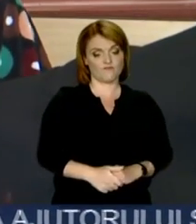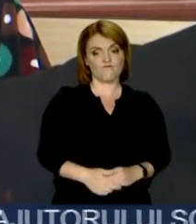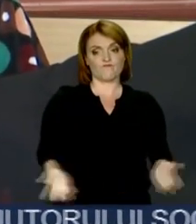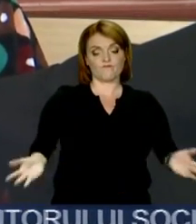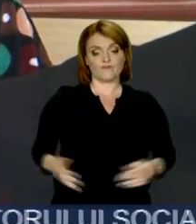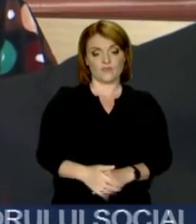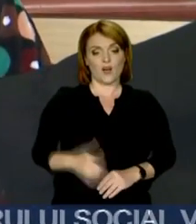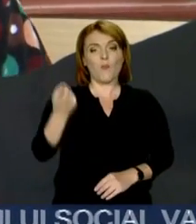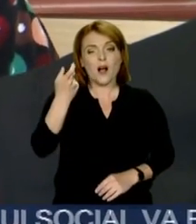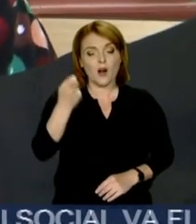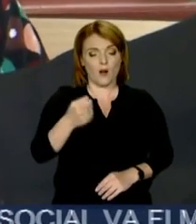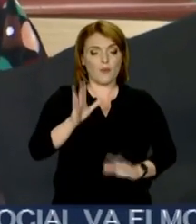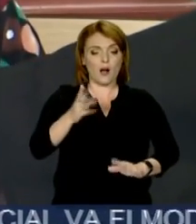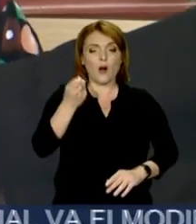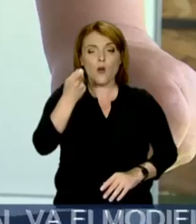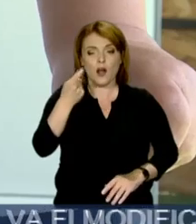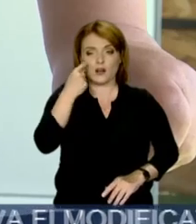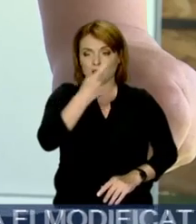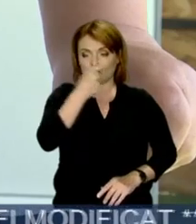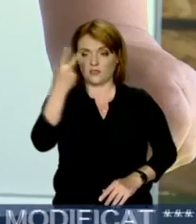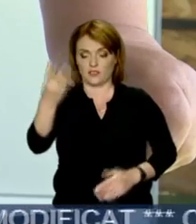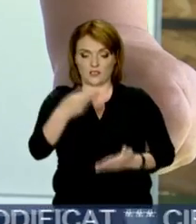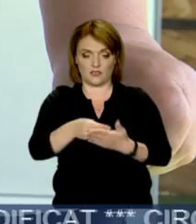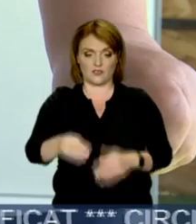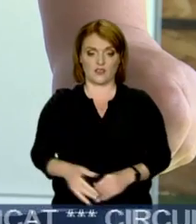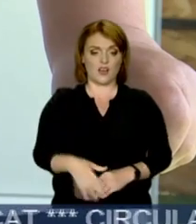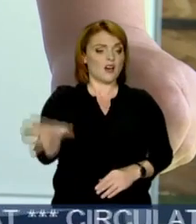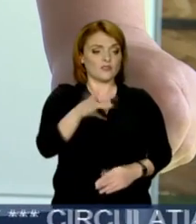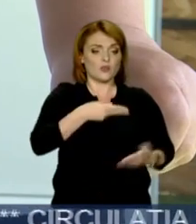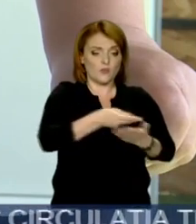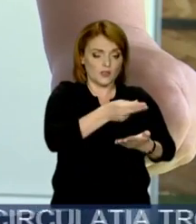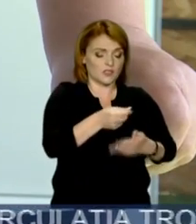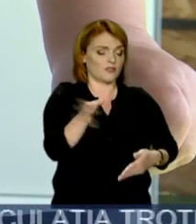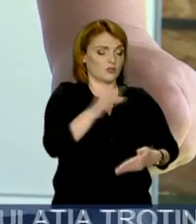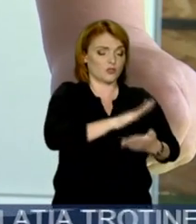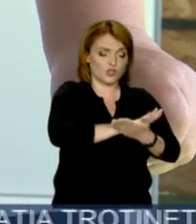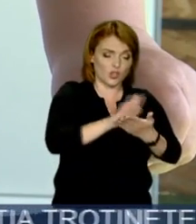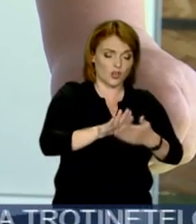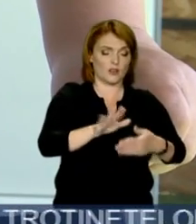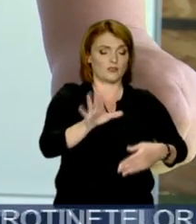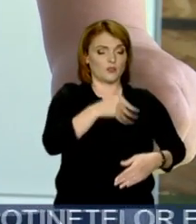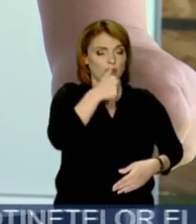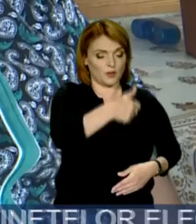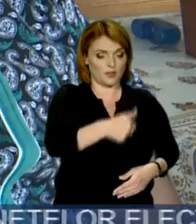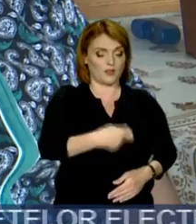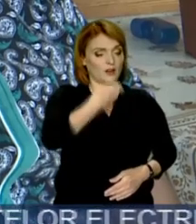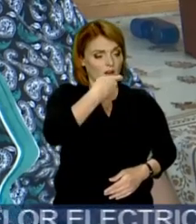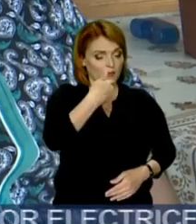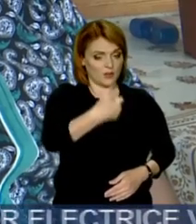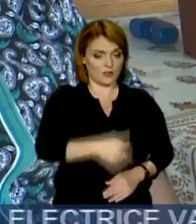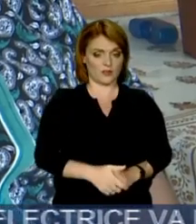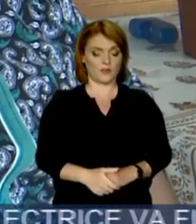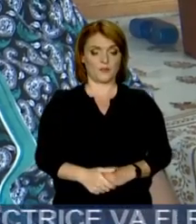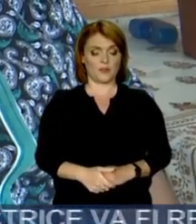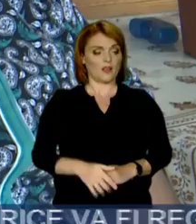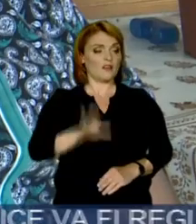O leacă măcar să văd cum e. Tot la timp, tot curat, tot bun. Fetele este nici acasă nu ne-am gândit așa cum